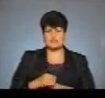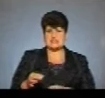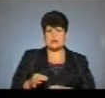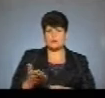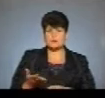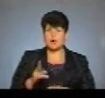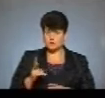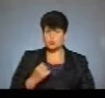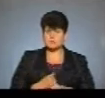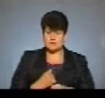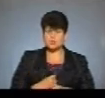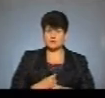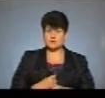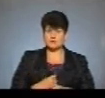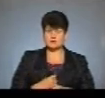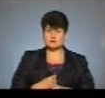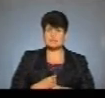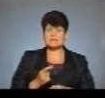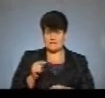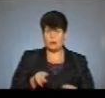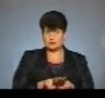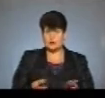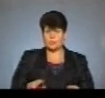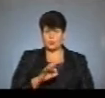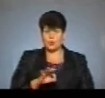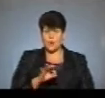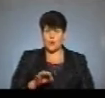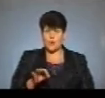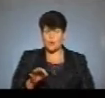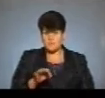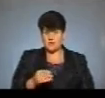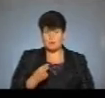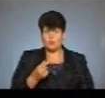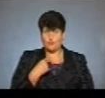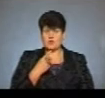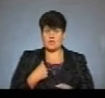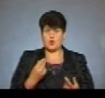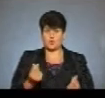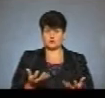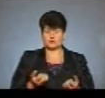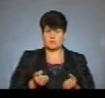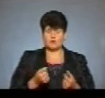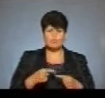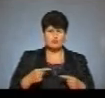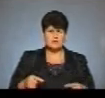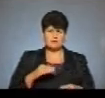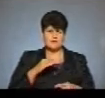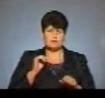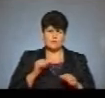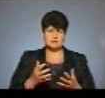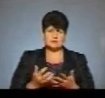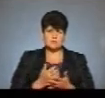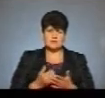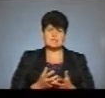хтось працює за ті ж копійки і каже, я гроші отримую. Чи в будь-якій професії можна заробляти, збільшувати